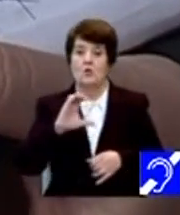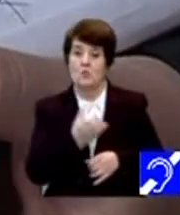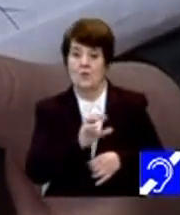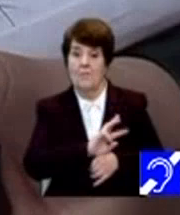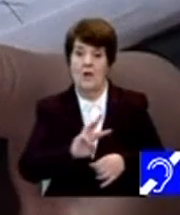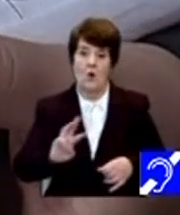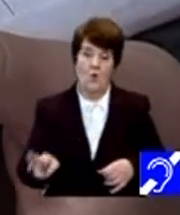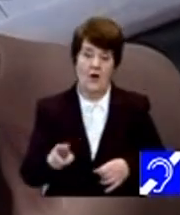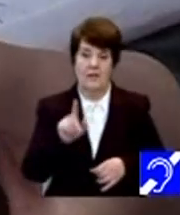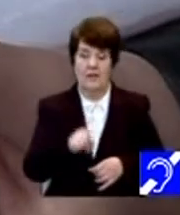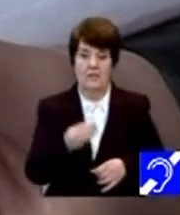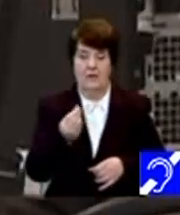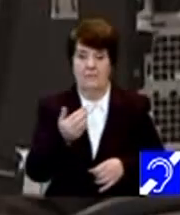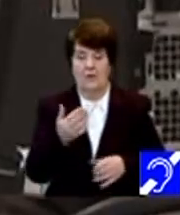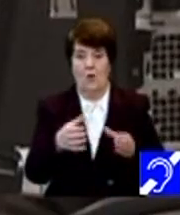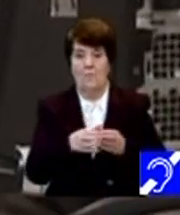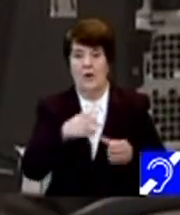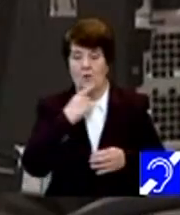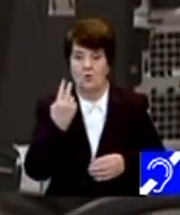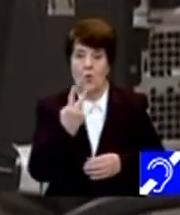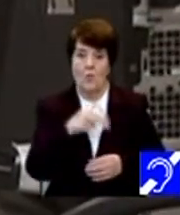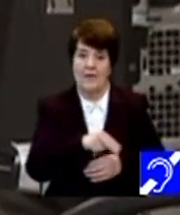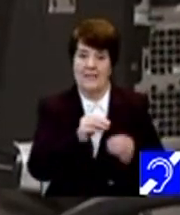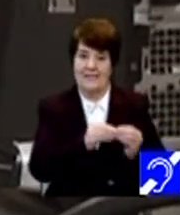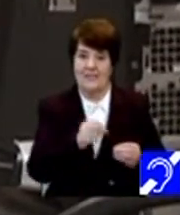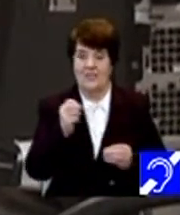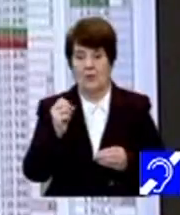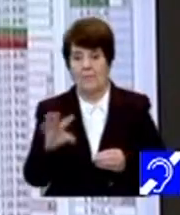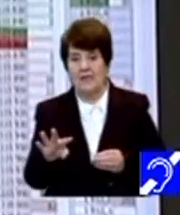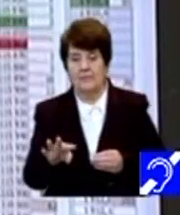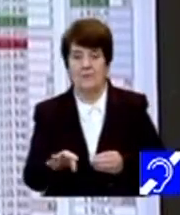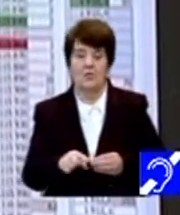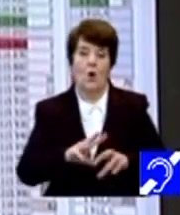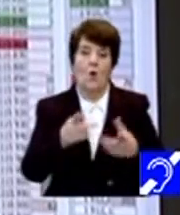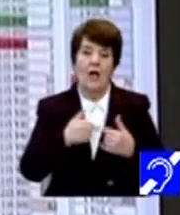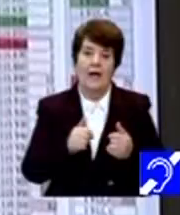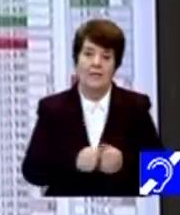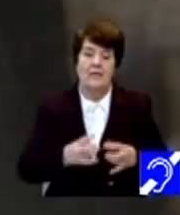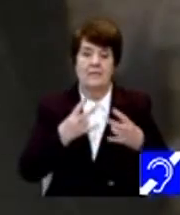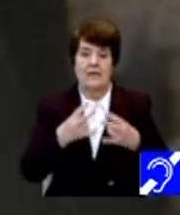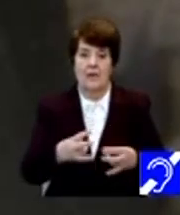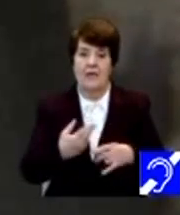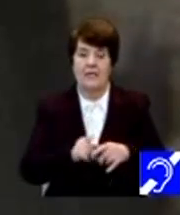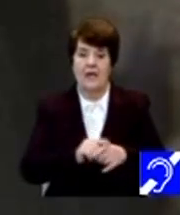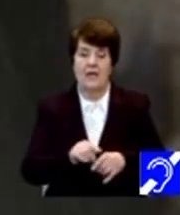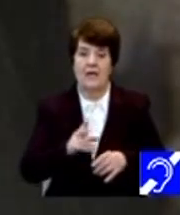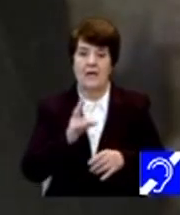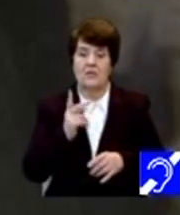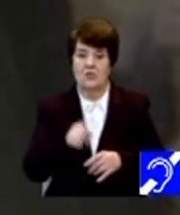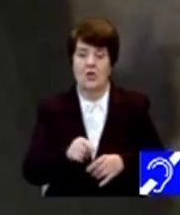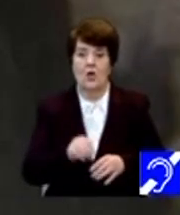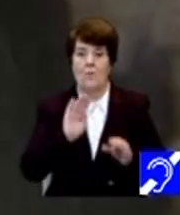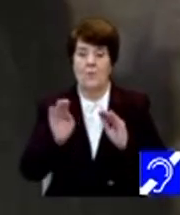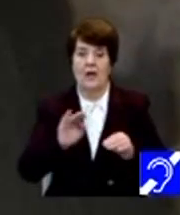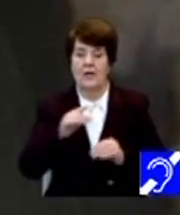sute de milioane de dolari ale unor companii rusești. În perioada 2010-2014, organizații criminale, oameni de afaceri din sectorul